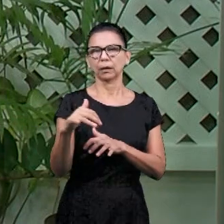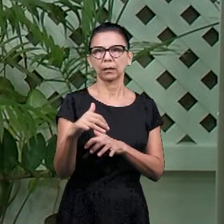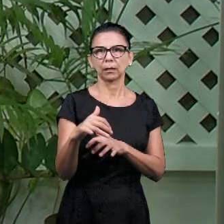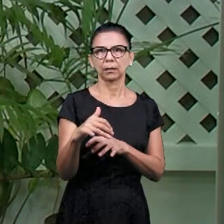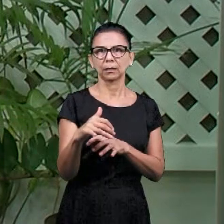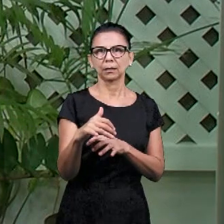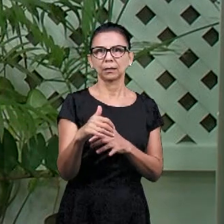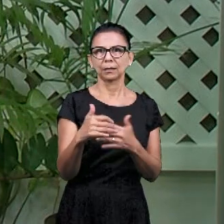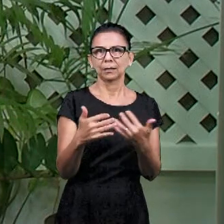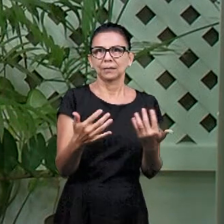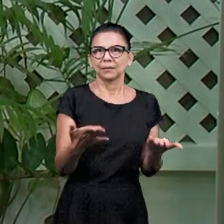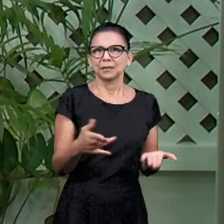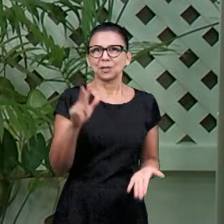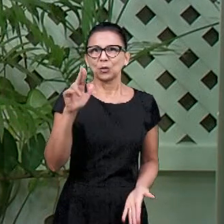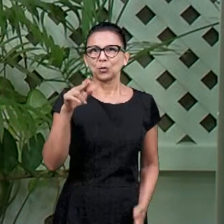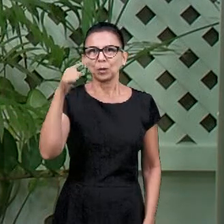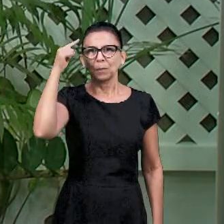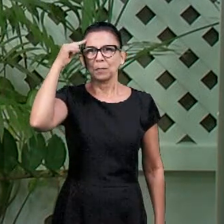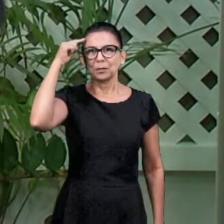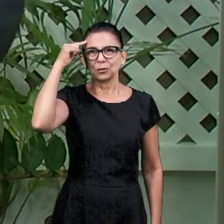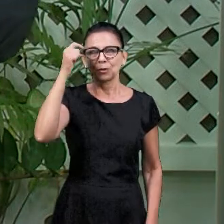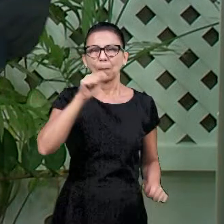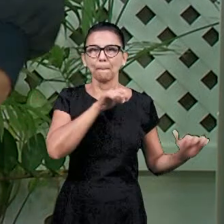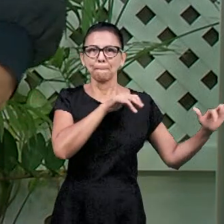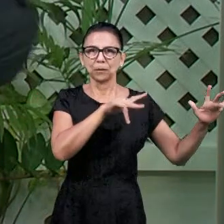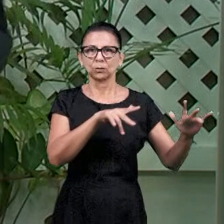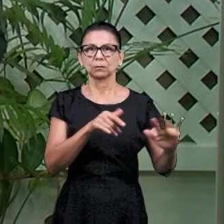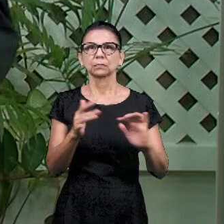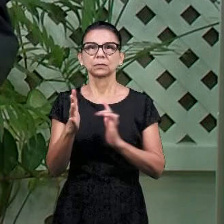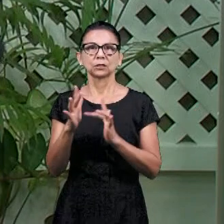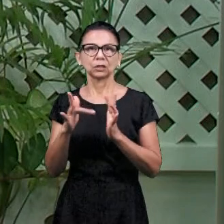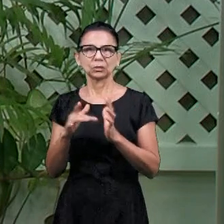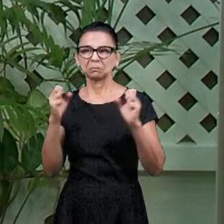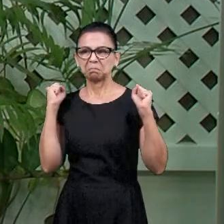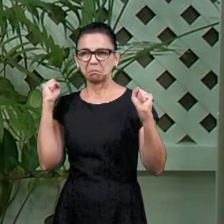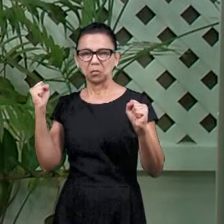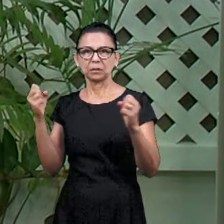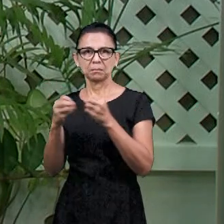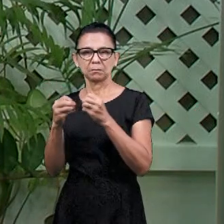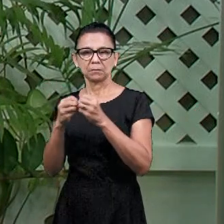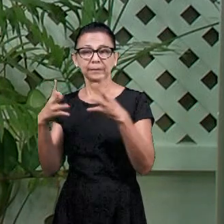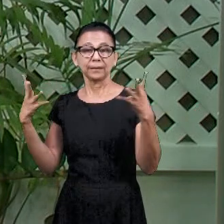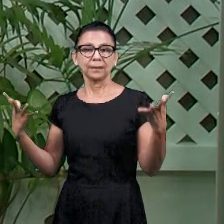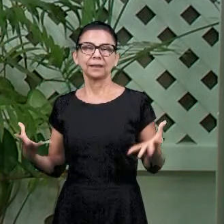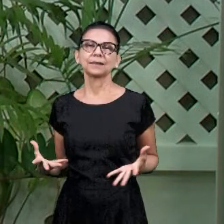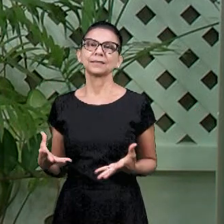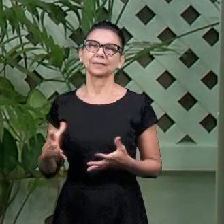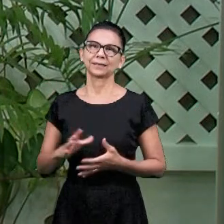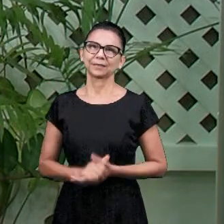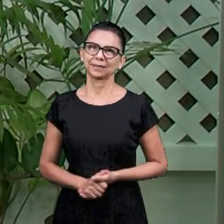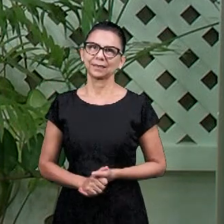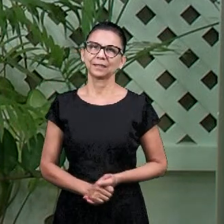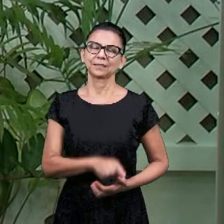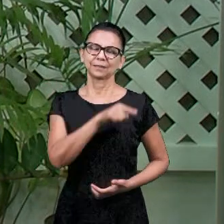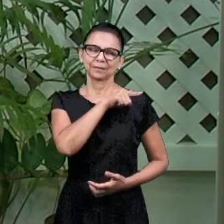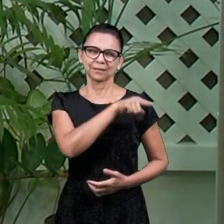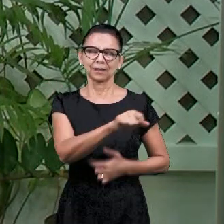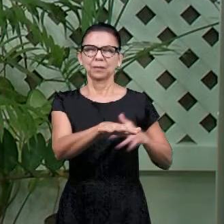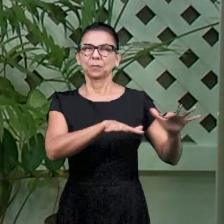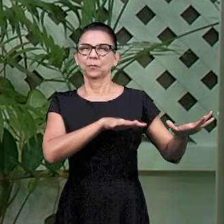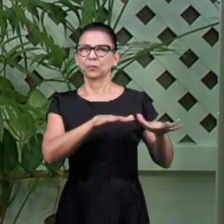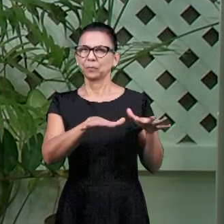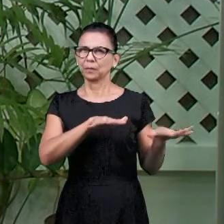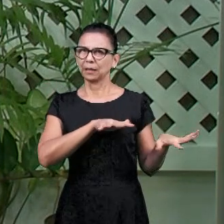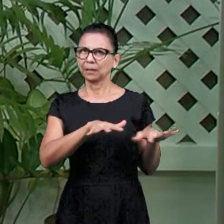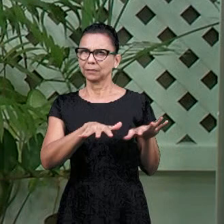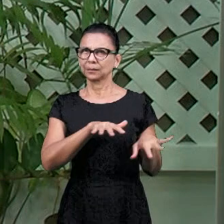ne pouvaient pas imaginer que Jésus pouvait faire ce miracle. Vous comprenez? Donc la foule, elle